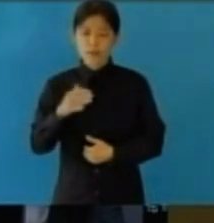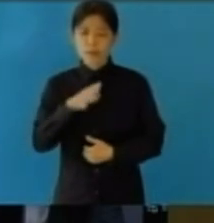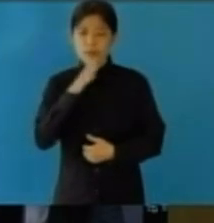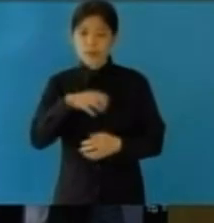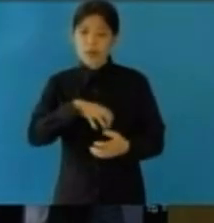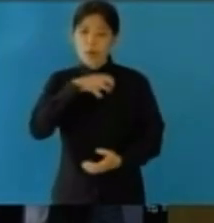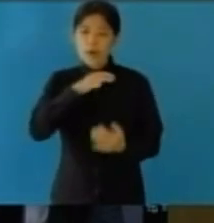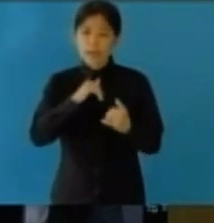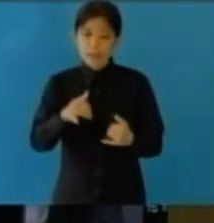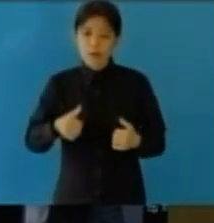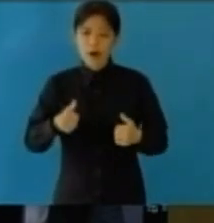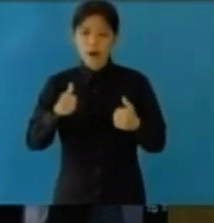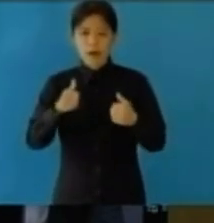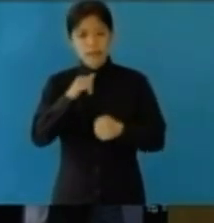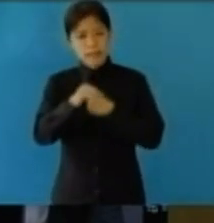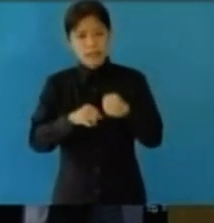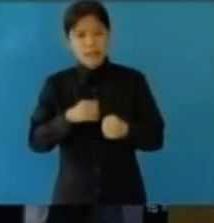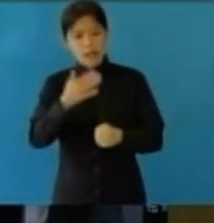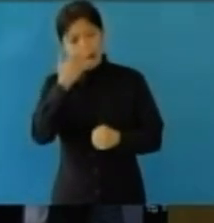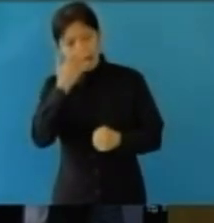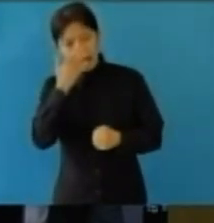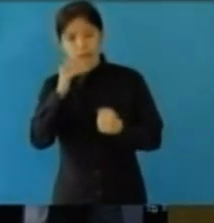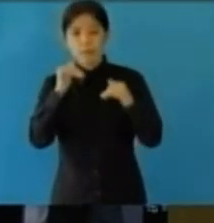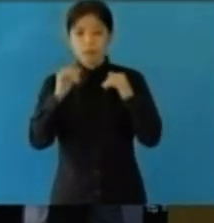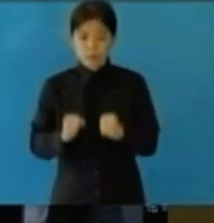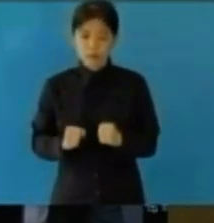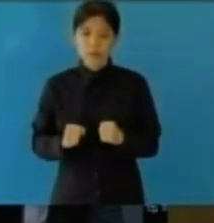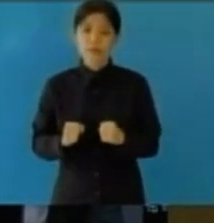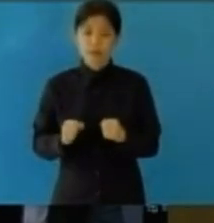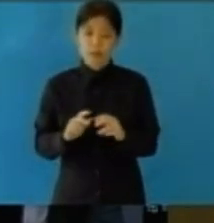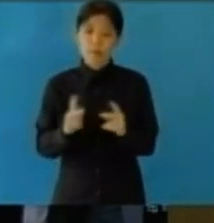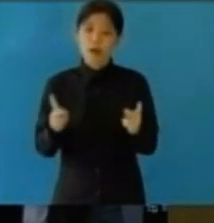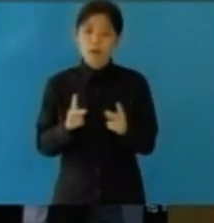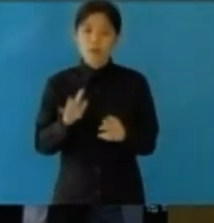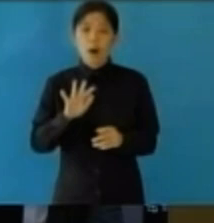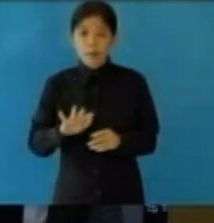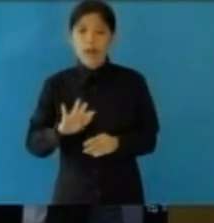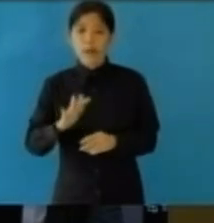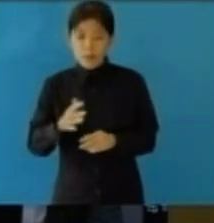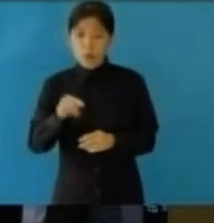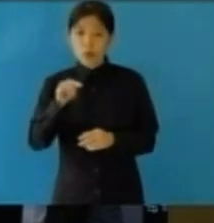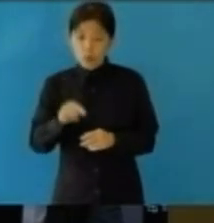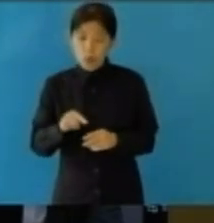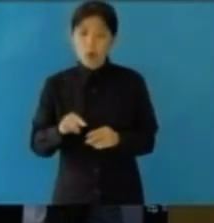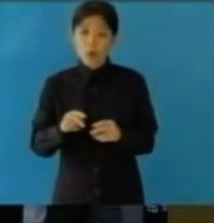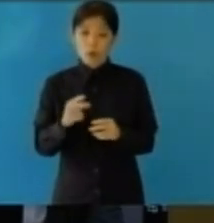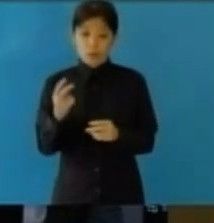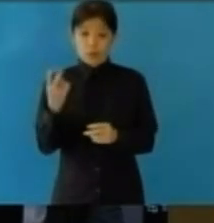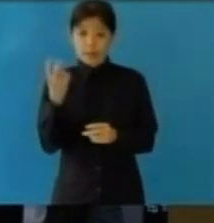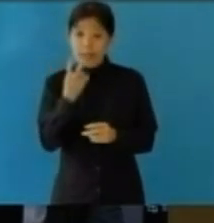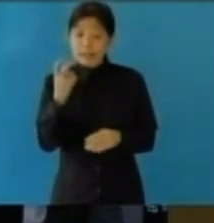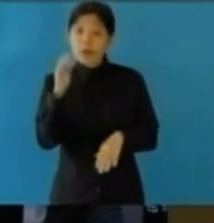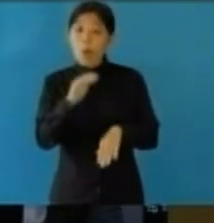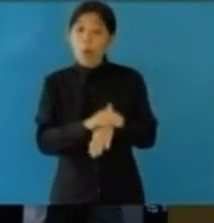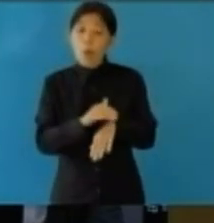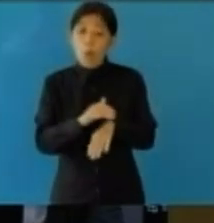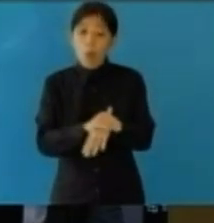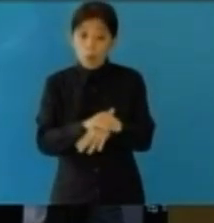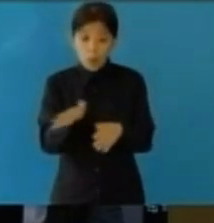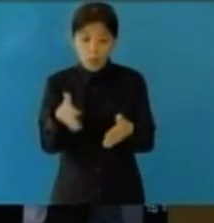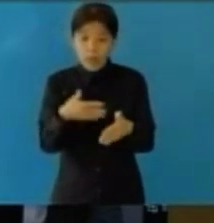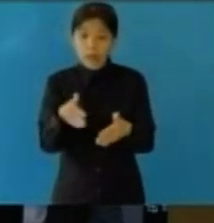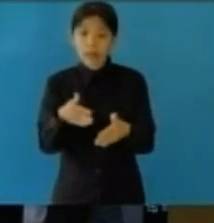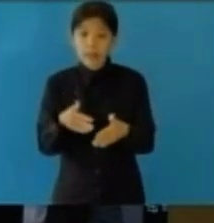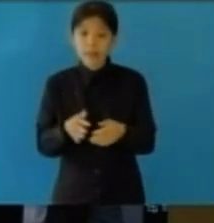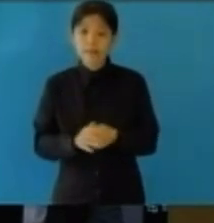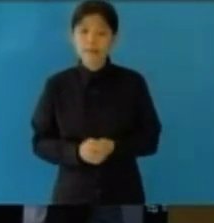するんですね。で、一方でまたパンフレットも作って、これ素晴らしいですよ。しかし、これ、競技の観覧法など書いてないんですよね。掲載されてないと。そこで伺いますけれども、この